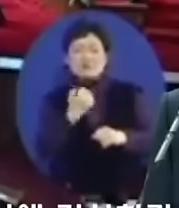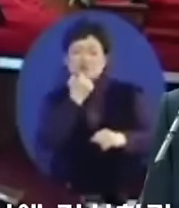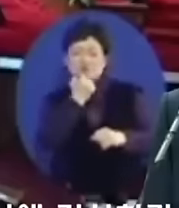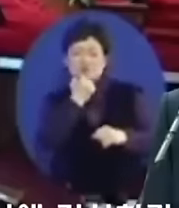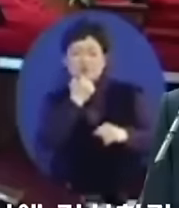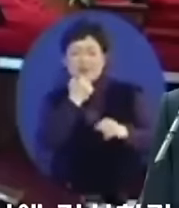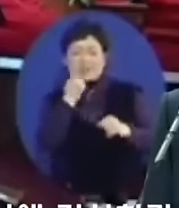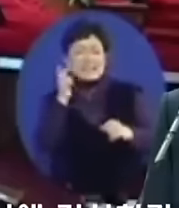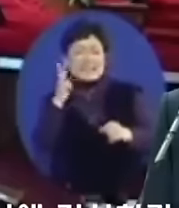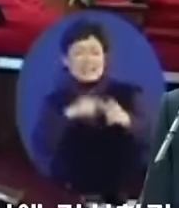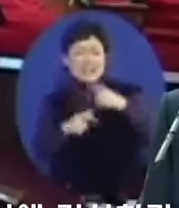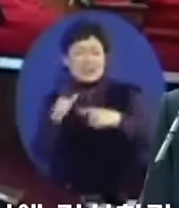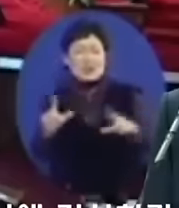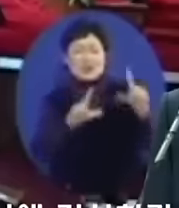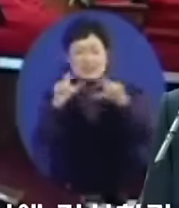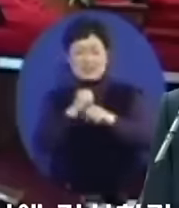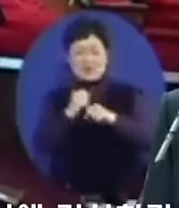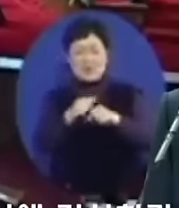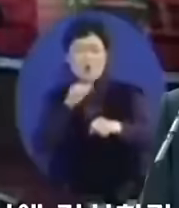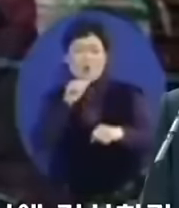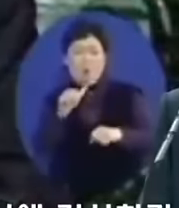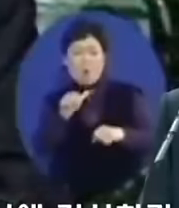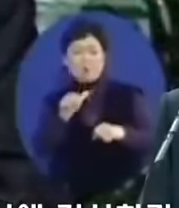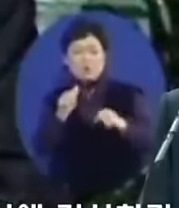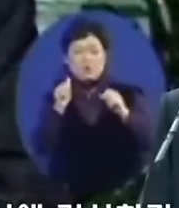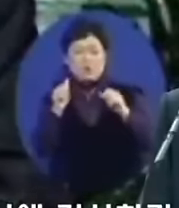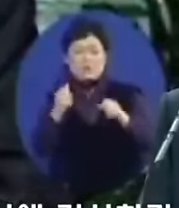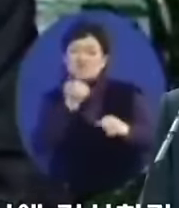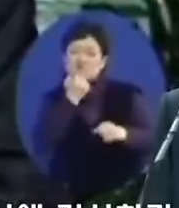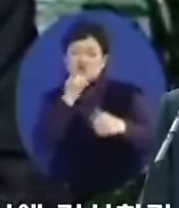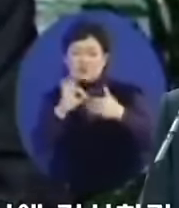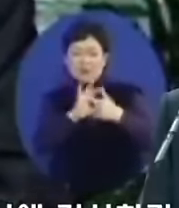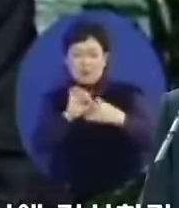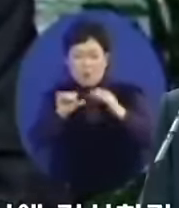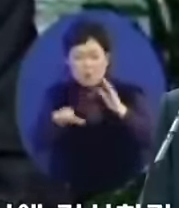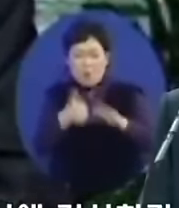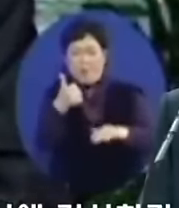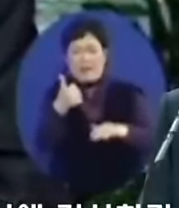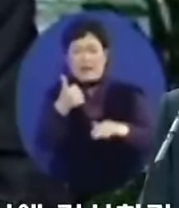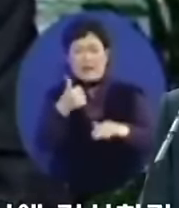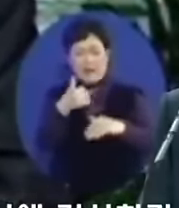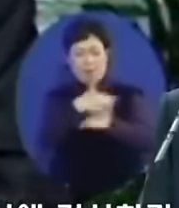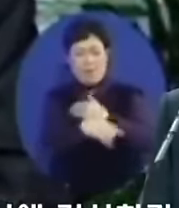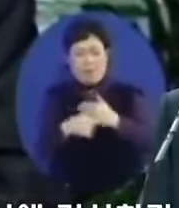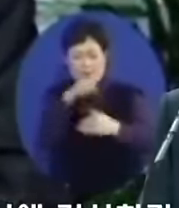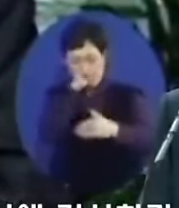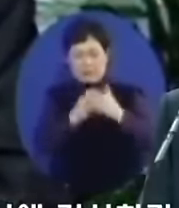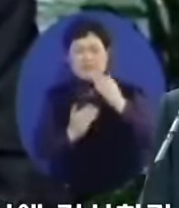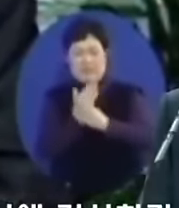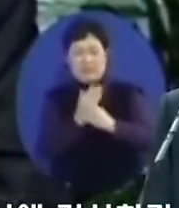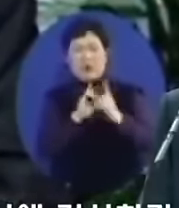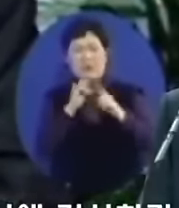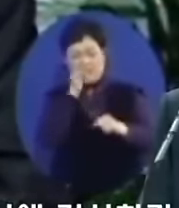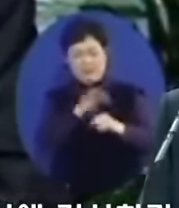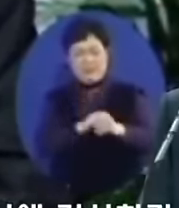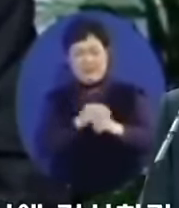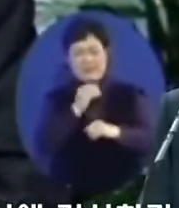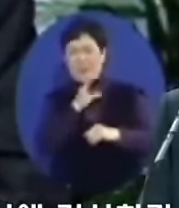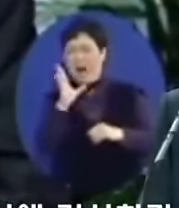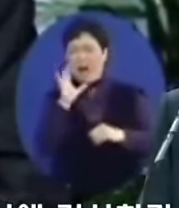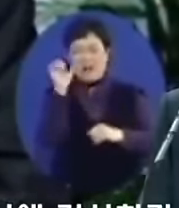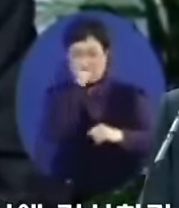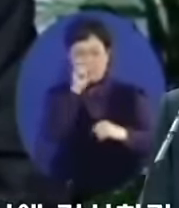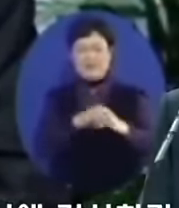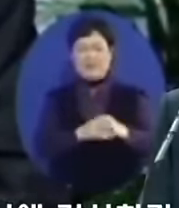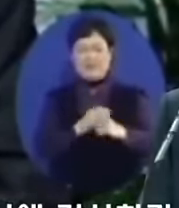살고 5분간 웃으면 500만 원 상당의 엔돌핀이 우리 몸에서 생산된다고 하는 것입니다. 이야, 좋지